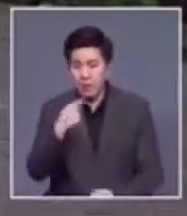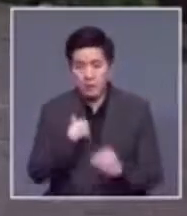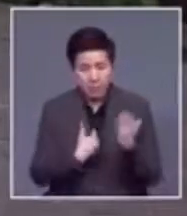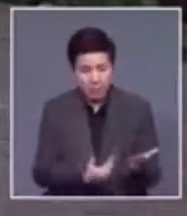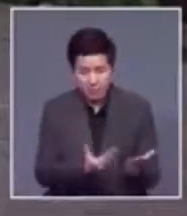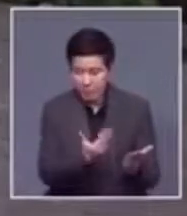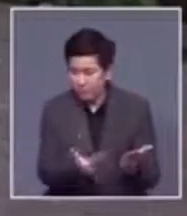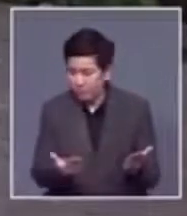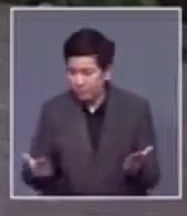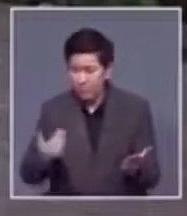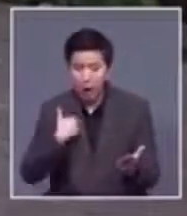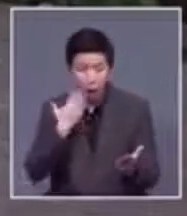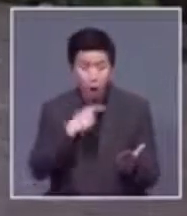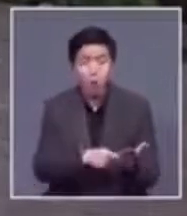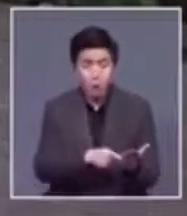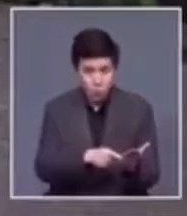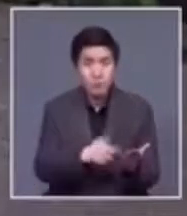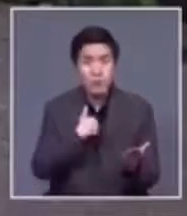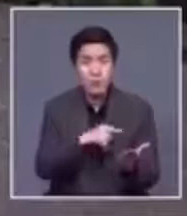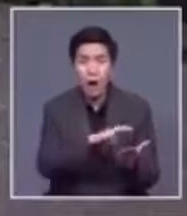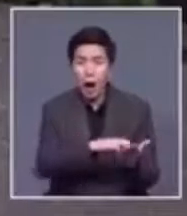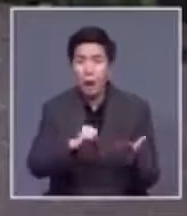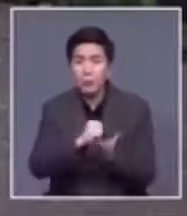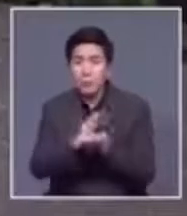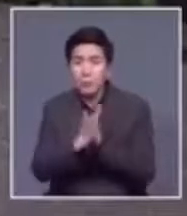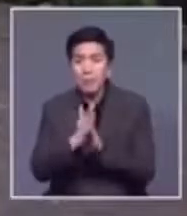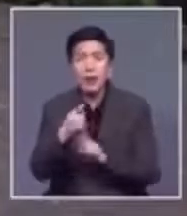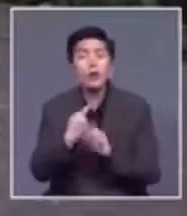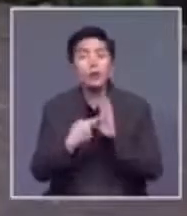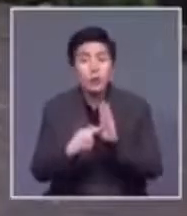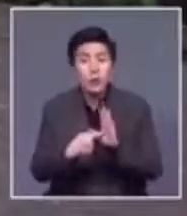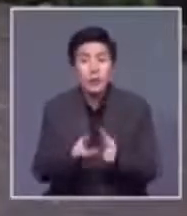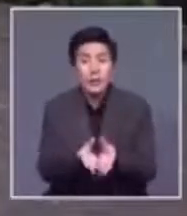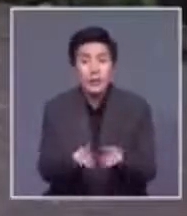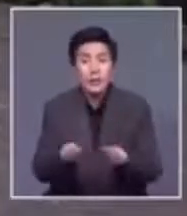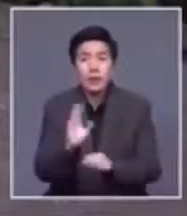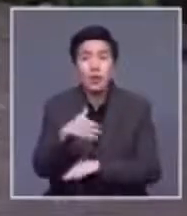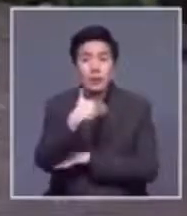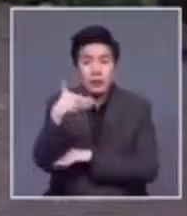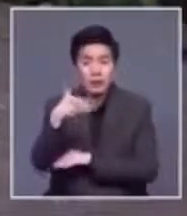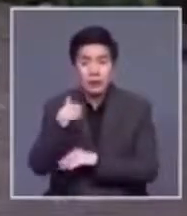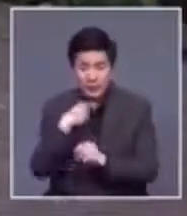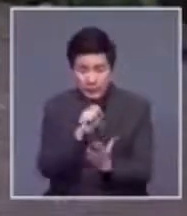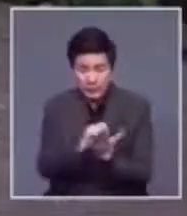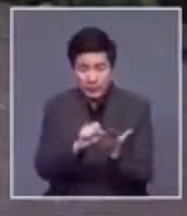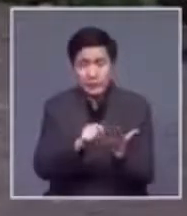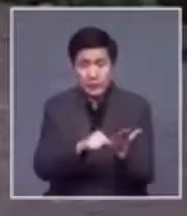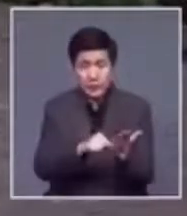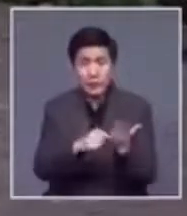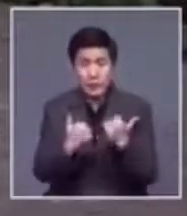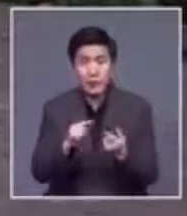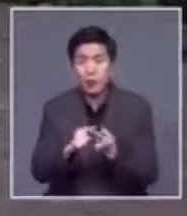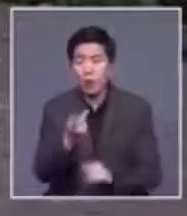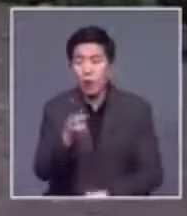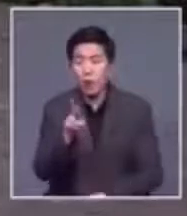บับหรือว่าปรับของเก่าให้ทันสมัยนะครับยกตัวอย่างเช่นพระราชบัญญัตินโยบายที่ดินแห่งชาติวันนี้ร่างอยู่นะครับผ่านรัฐคณะรัฐ